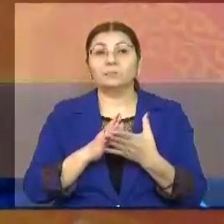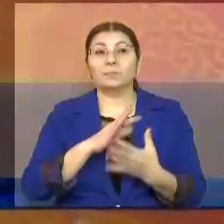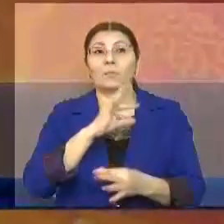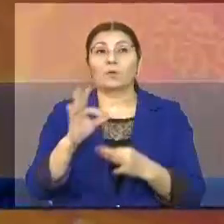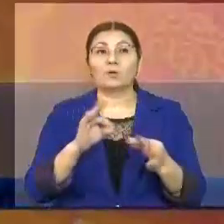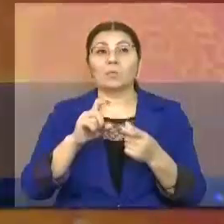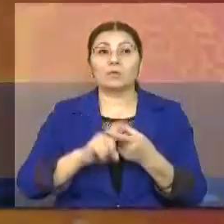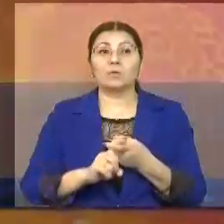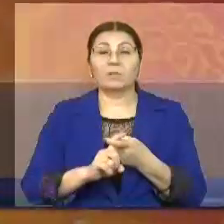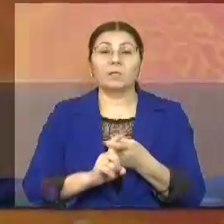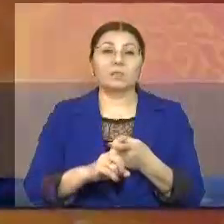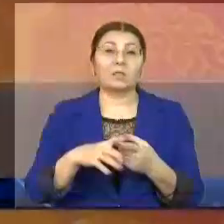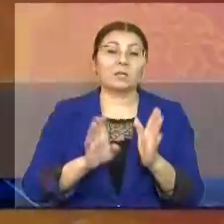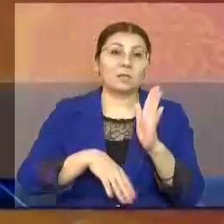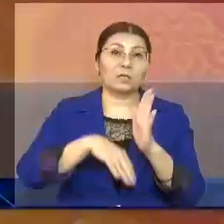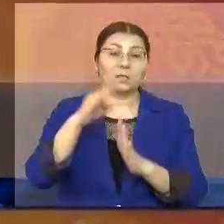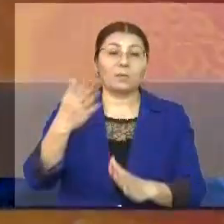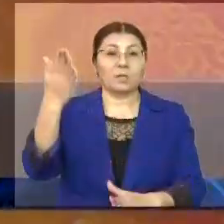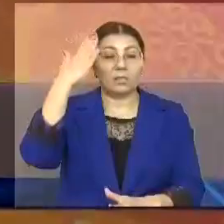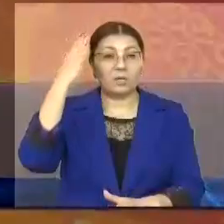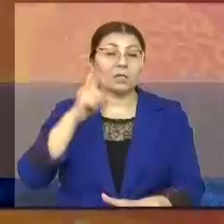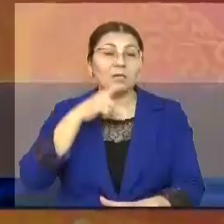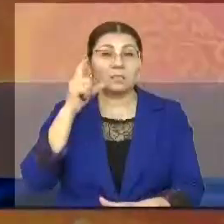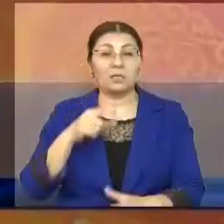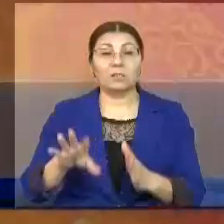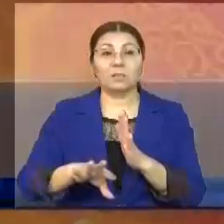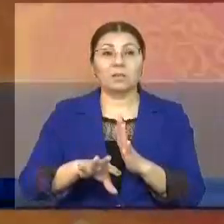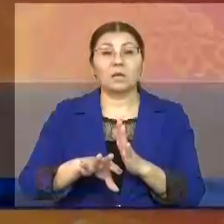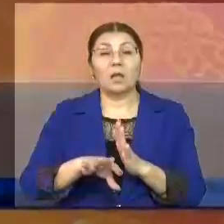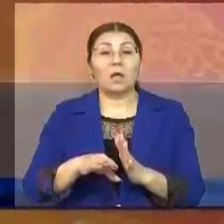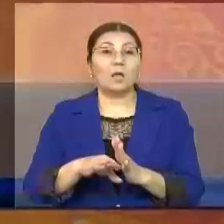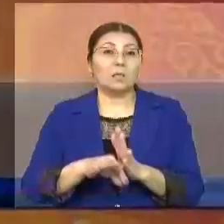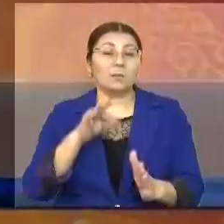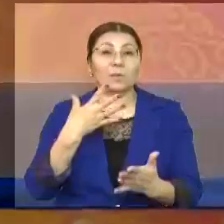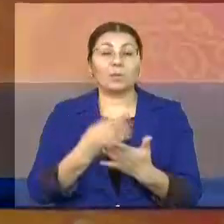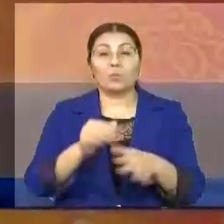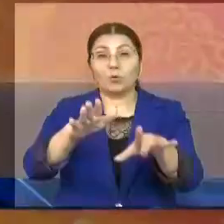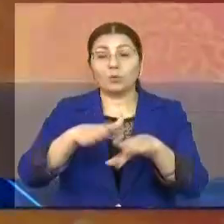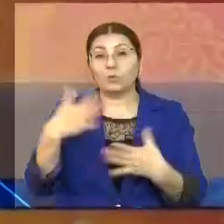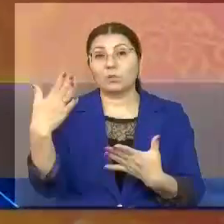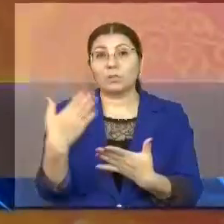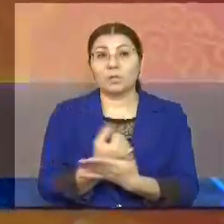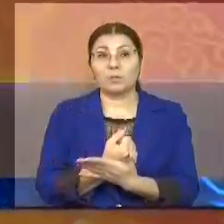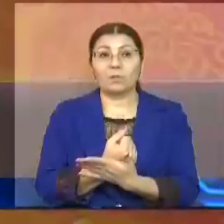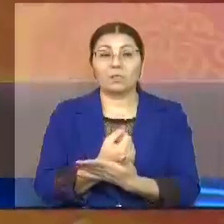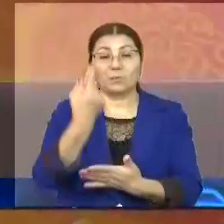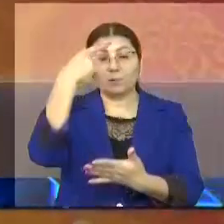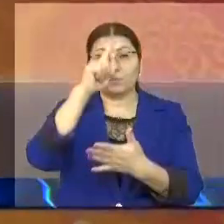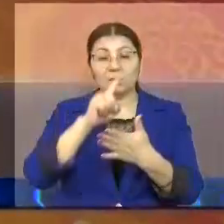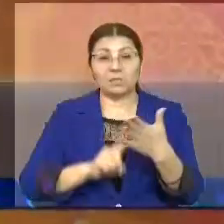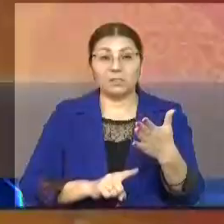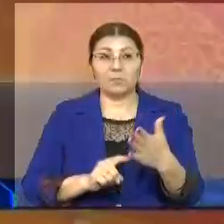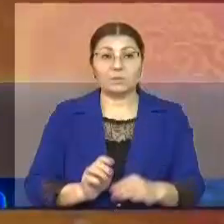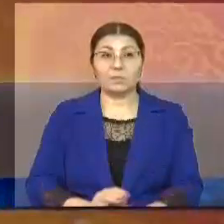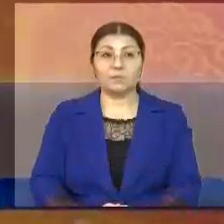ортадан жарып шығатын шығармашылық таланттар анықталып өз көрермендерін табады деген біз сенеміз.